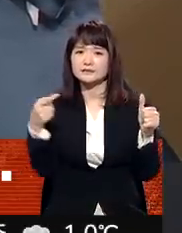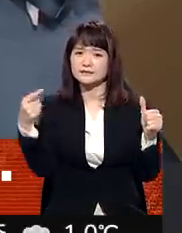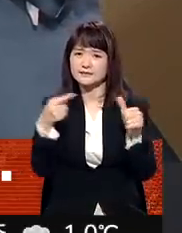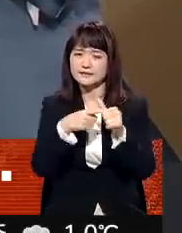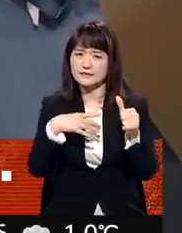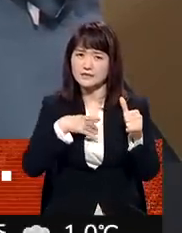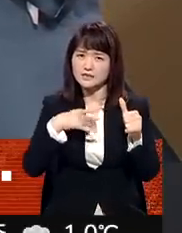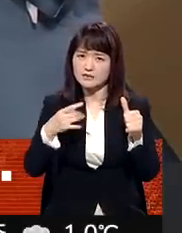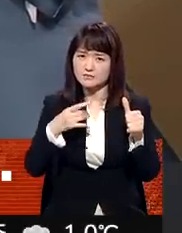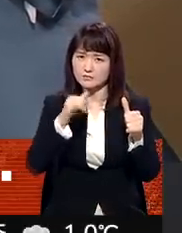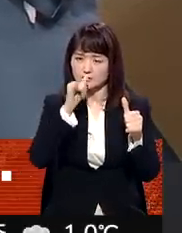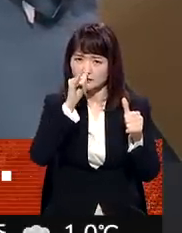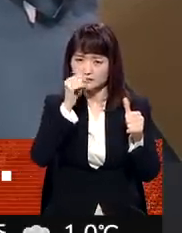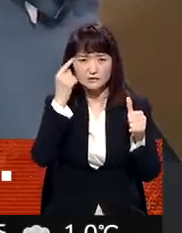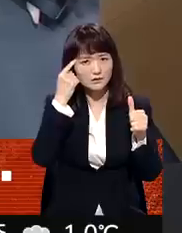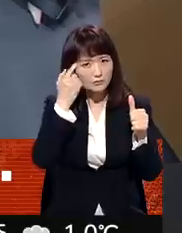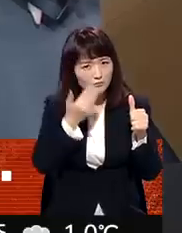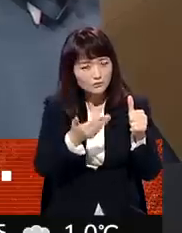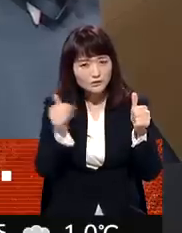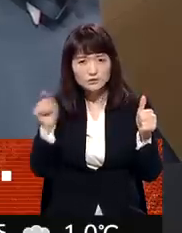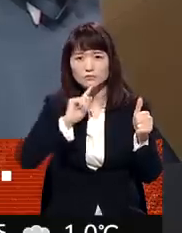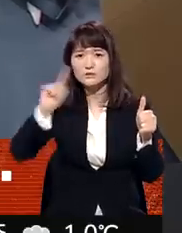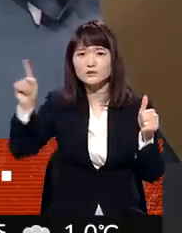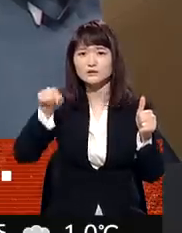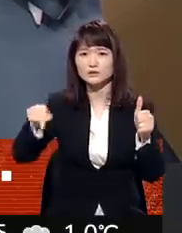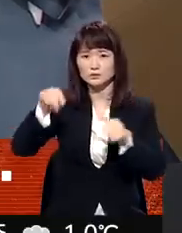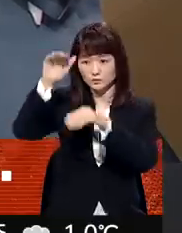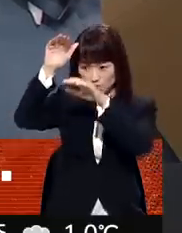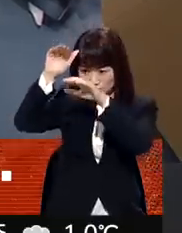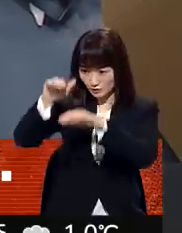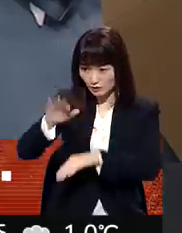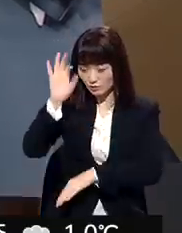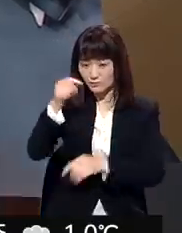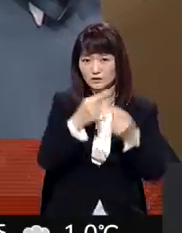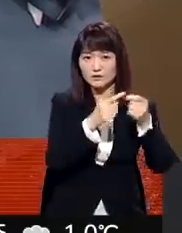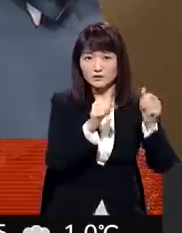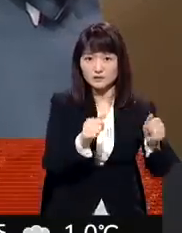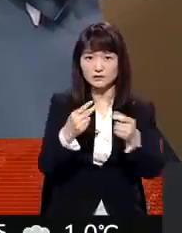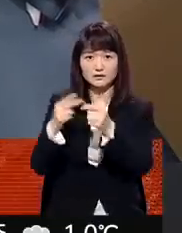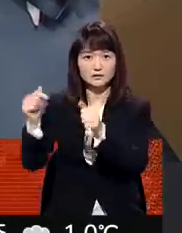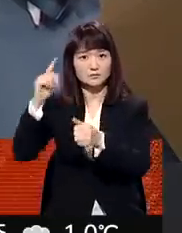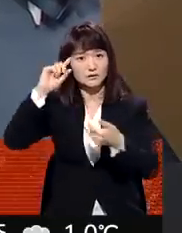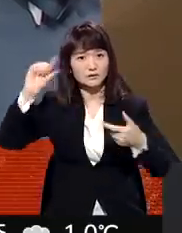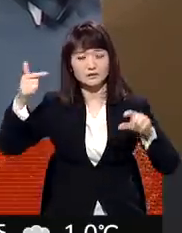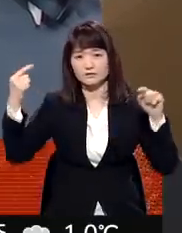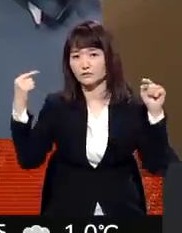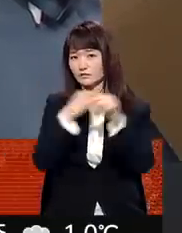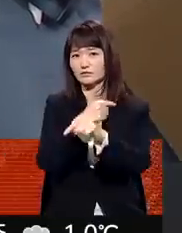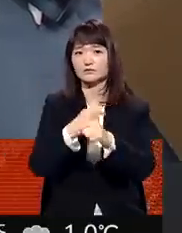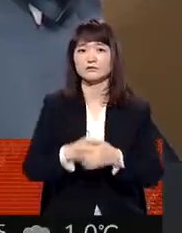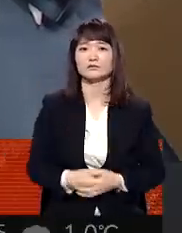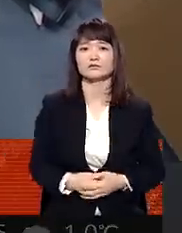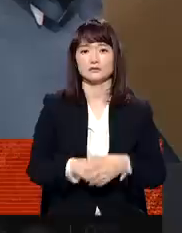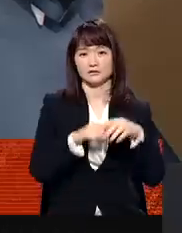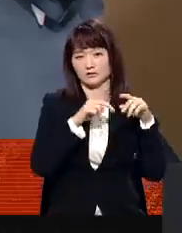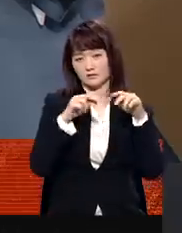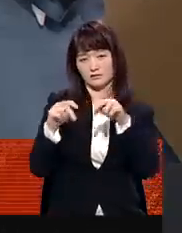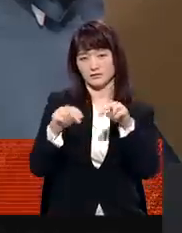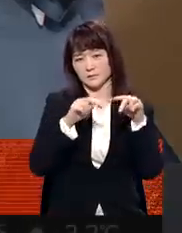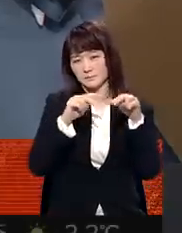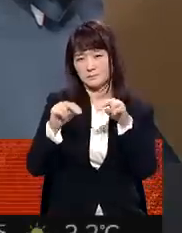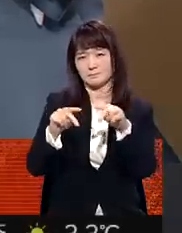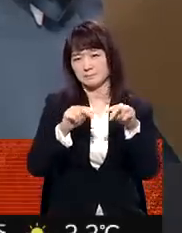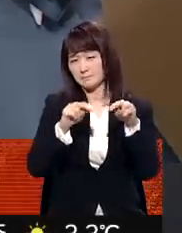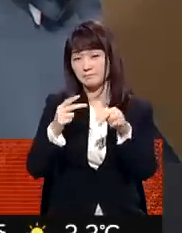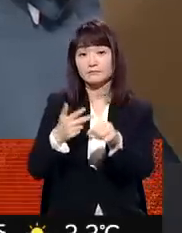미필적 고의를 물어 기소했지만이 사안을 바라보는 일심과 2심의 판결은 엇갈렸습니다 치열한 법정